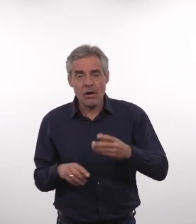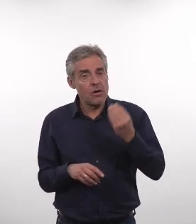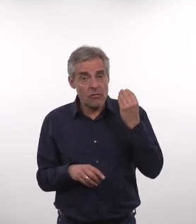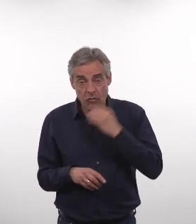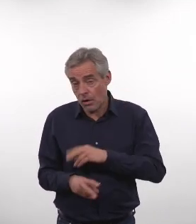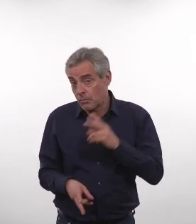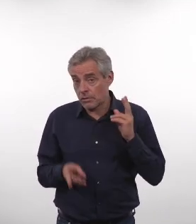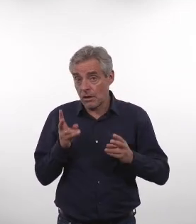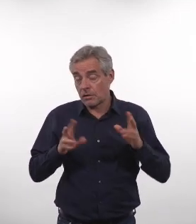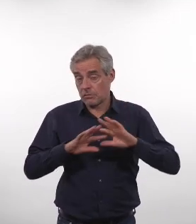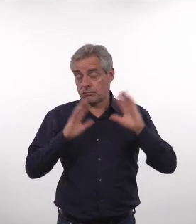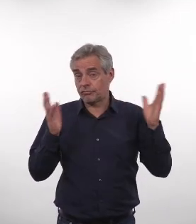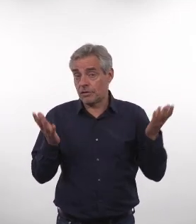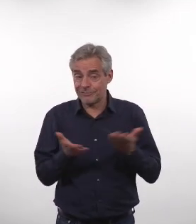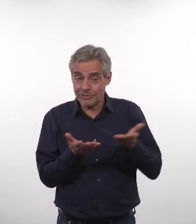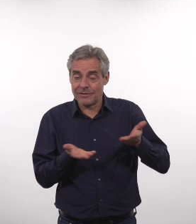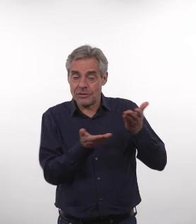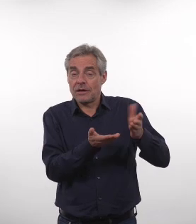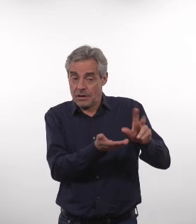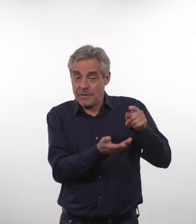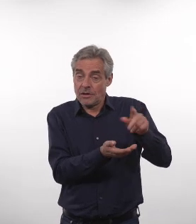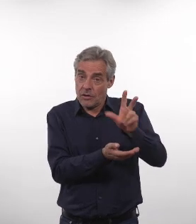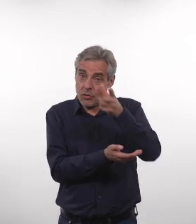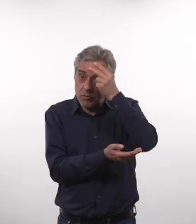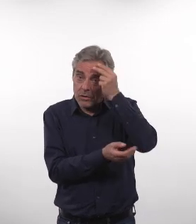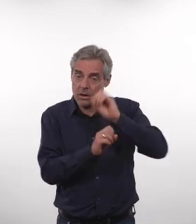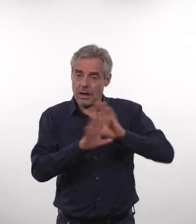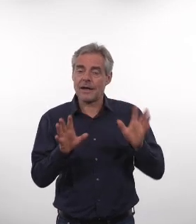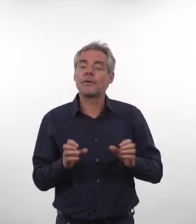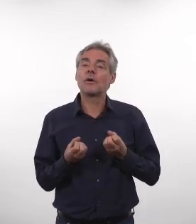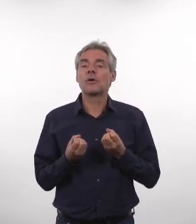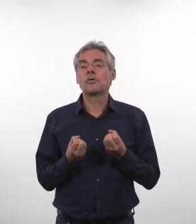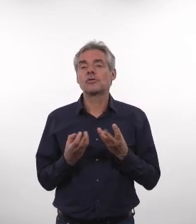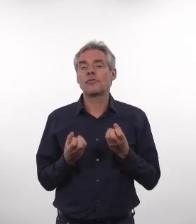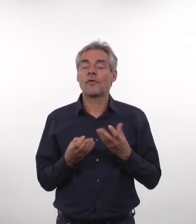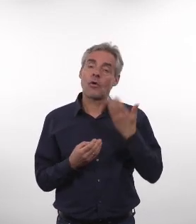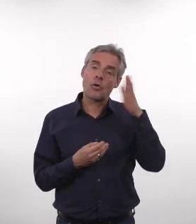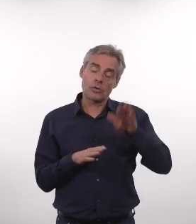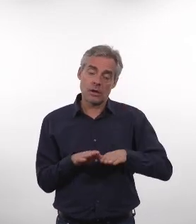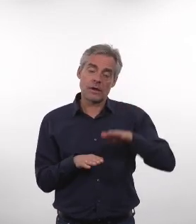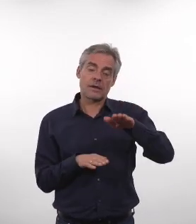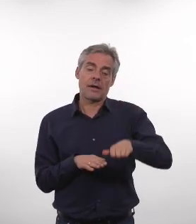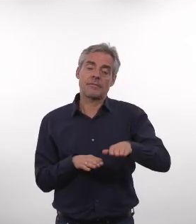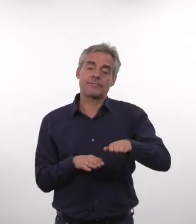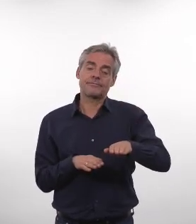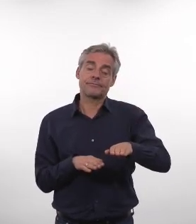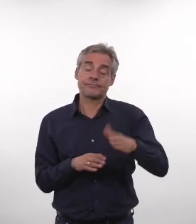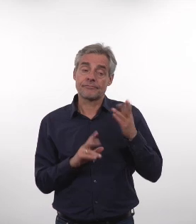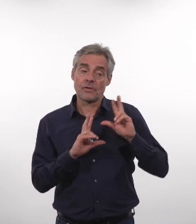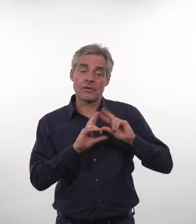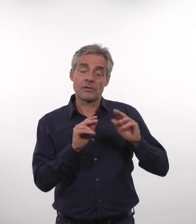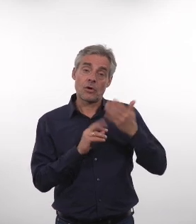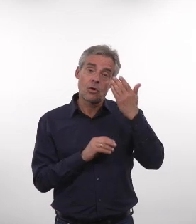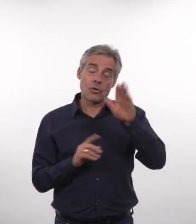être voilà. Souvent, on passe aussi par une étape où on va faire la démonstration sur une